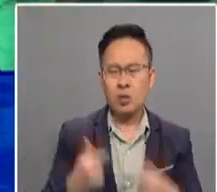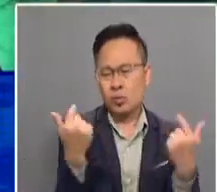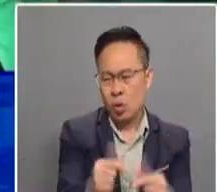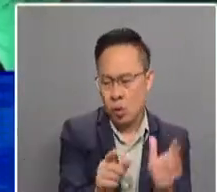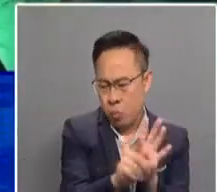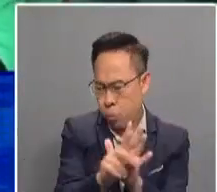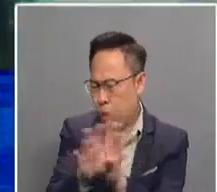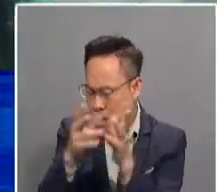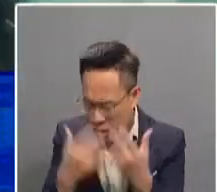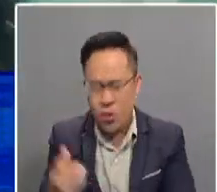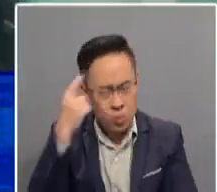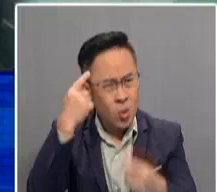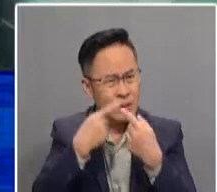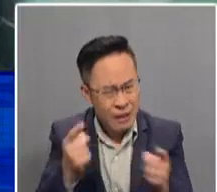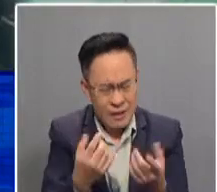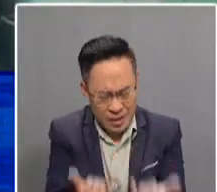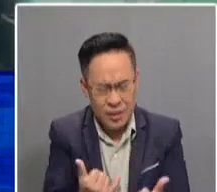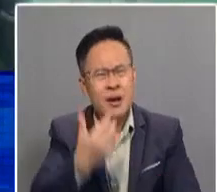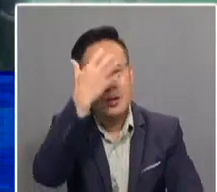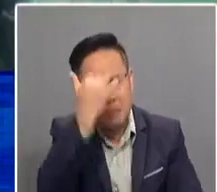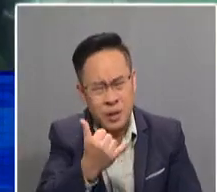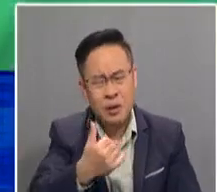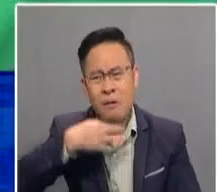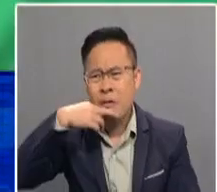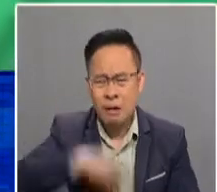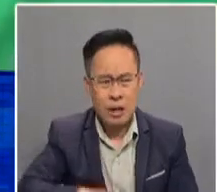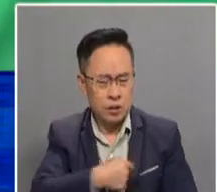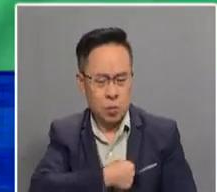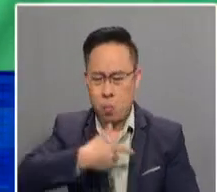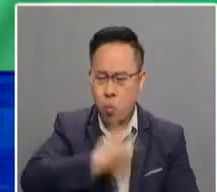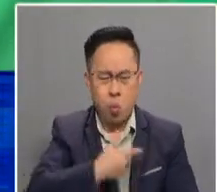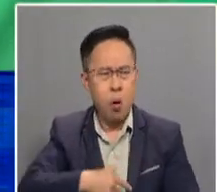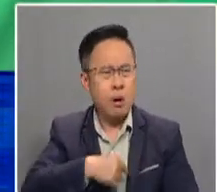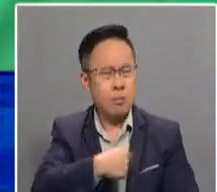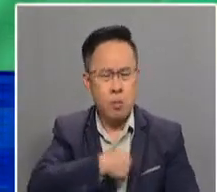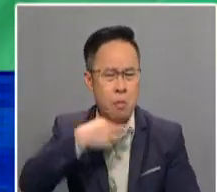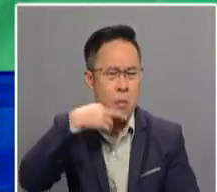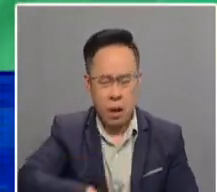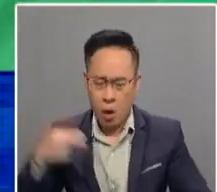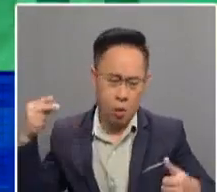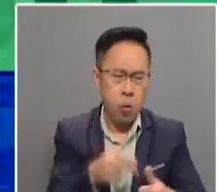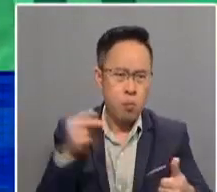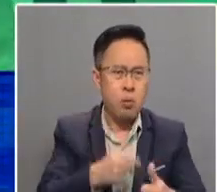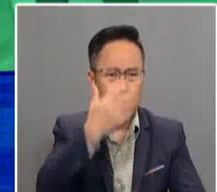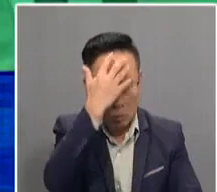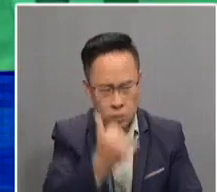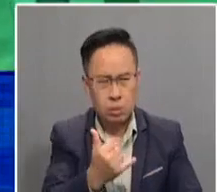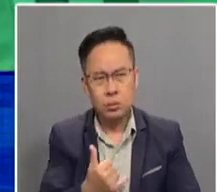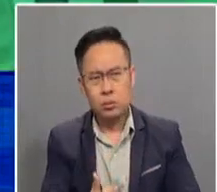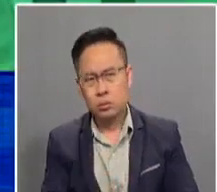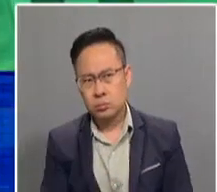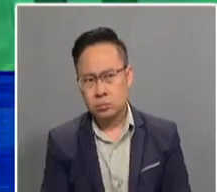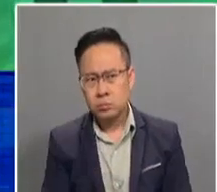ฮะแต่ว่าครั้งนี้เนี่ยมันมาเจอจุดสุดท้ายเนี่ยด้วยการใช้ปืนยิงเนี่ยนะฮะก็ถือว่ามันหนักอยู่เหมือนกันนะ